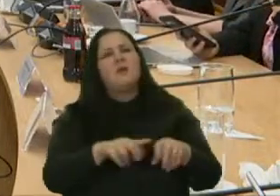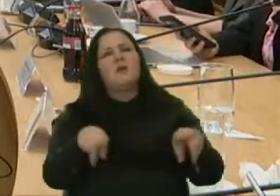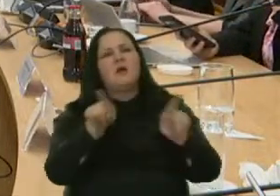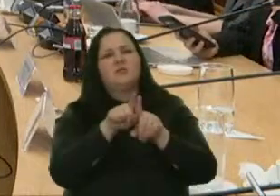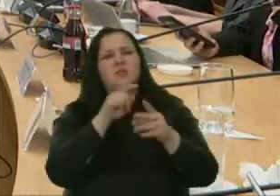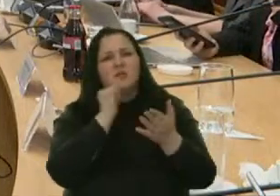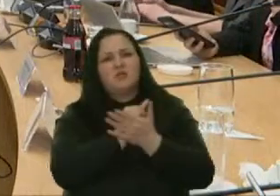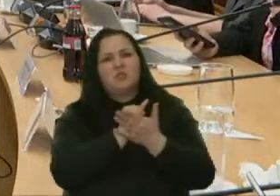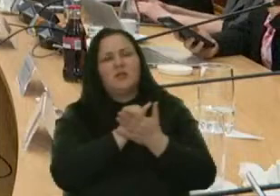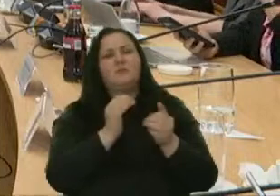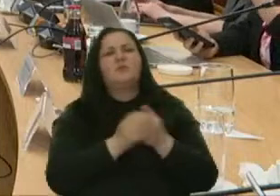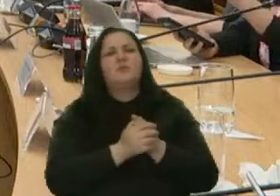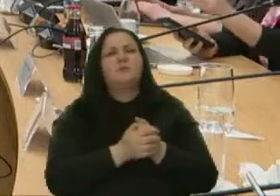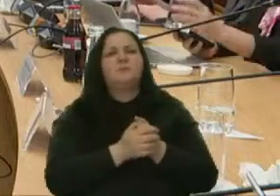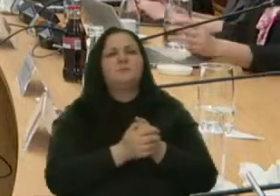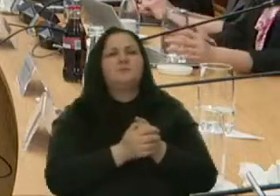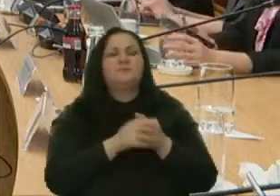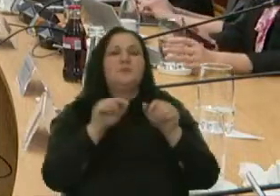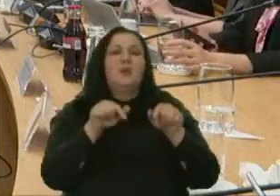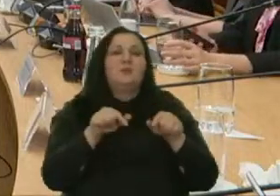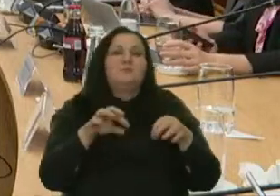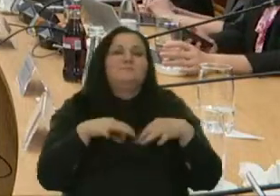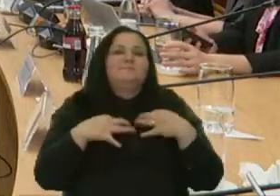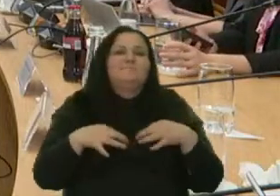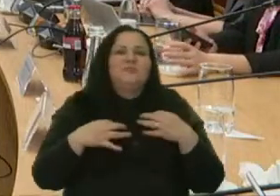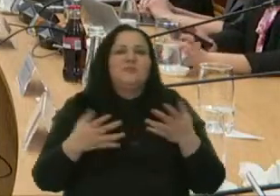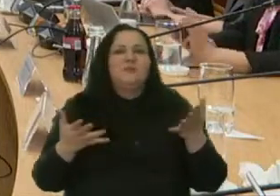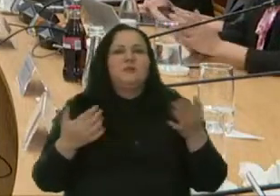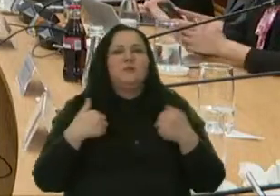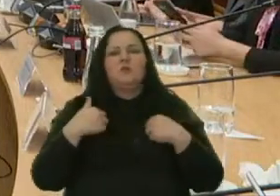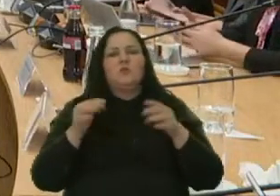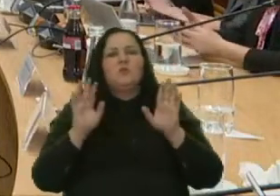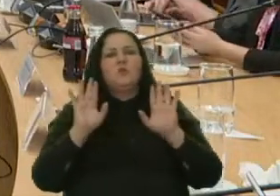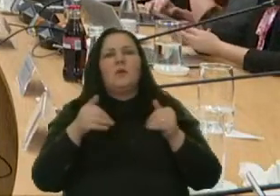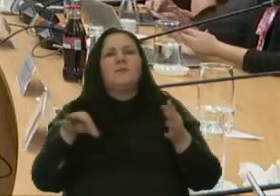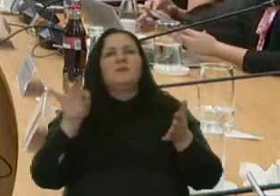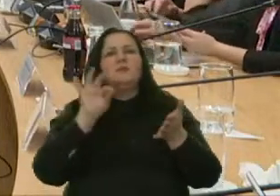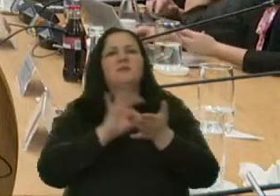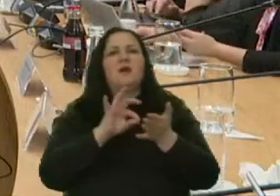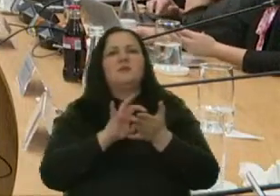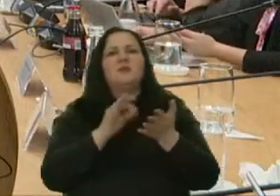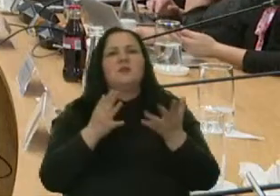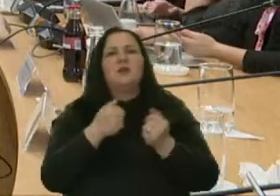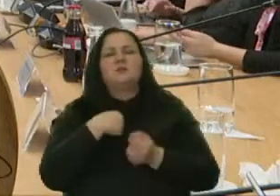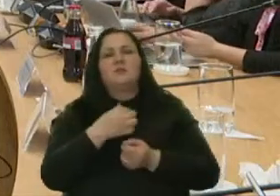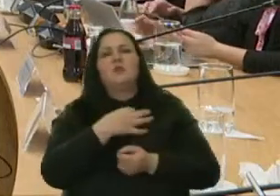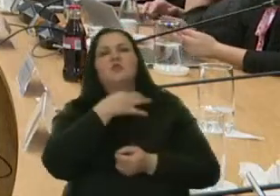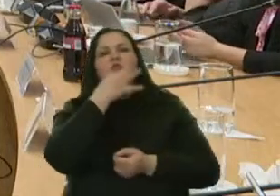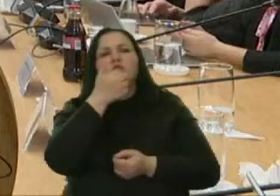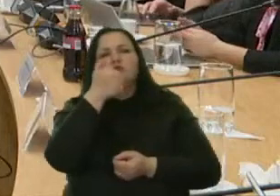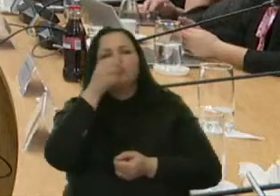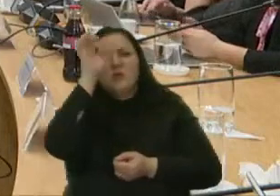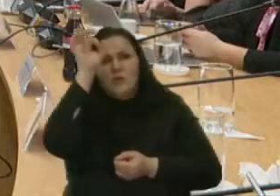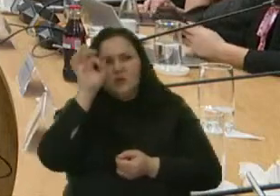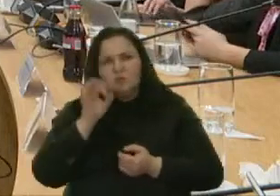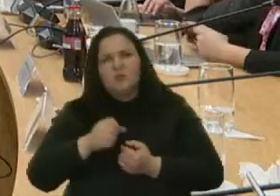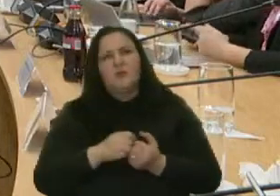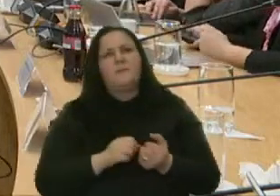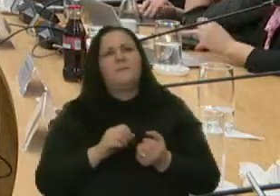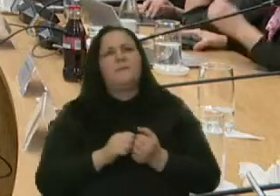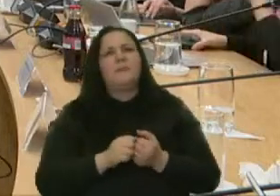leg de ele lăsați le așa Acuma la e sănătate Nu am nu am datele ca să mă pot pronunța 100% Dar